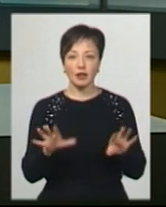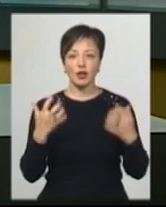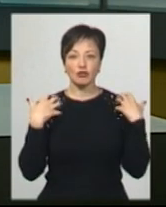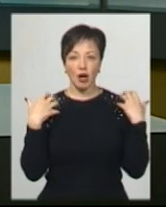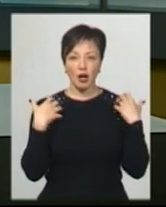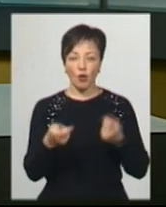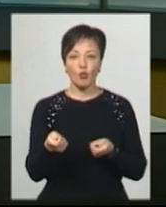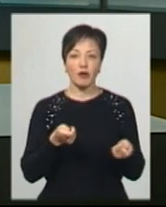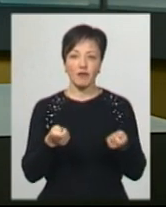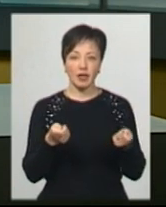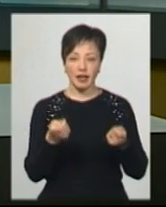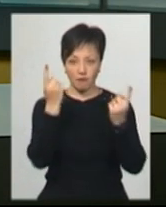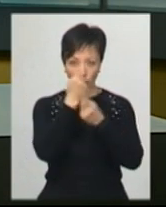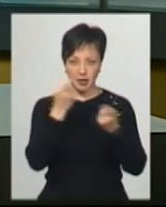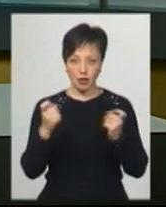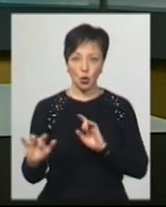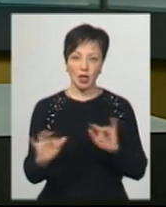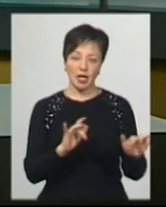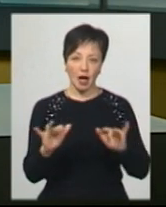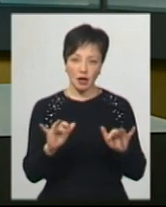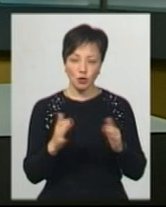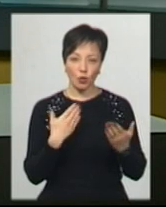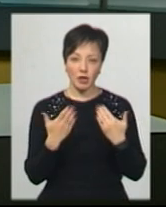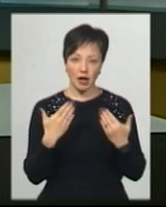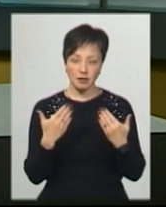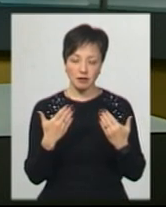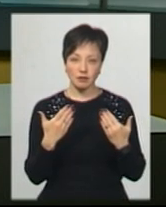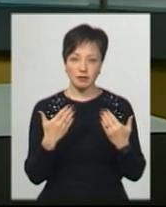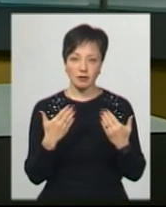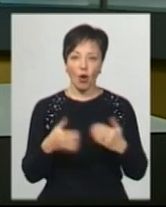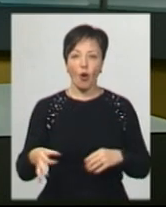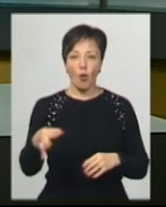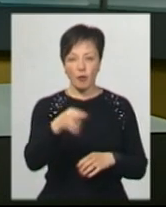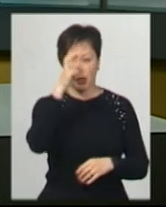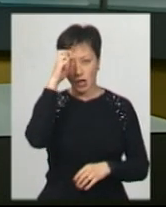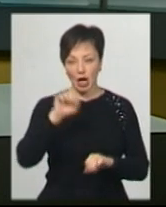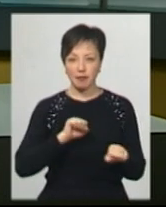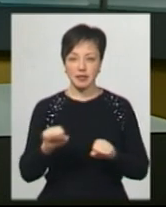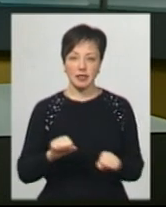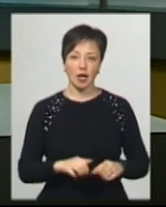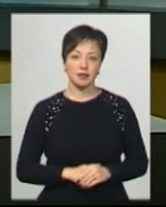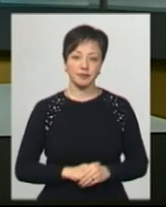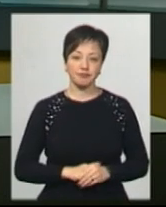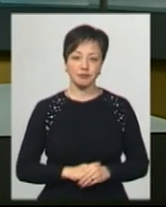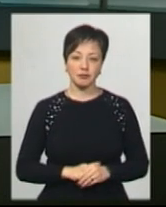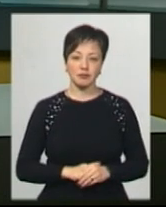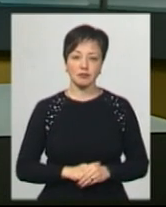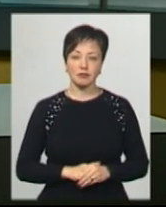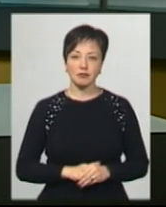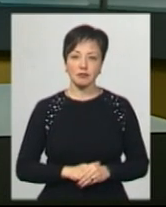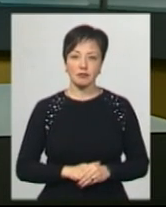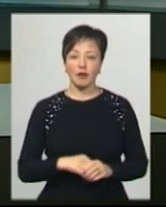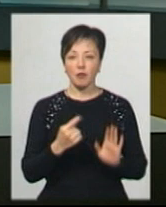начальниця управління інформаційної діяльності та комунікацій з громадськістю облдержадміністрації Інна Михайлова з